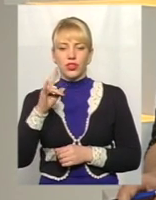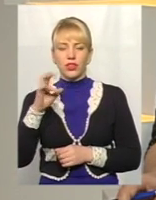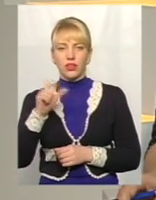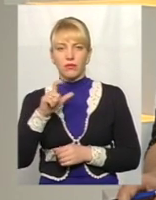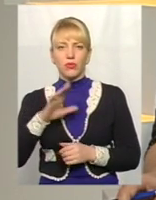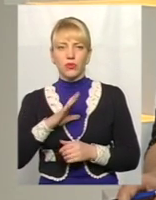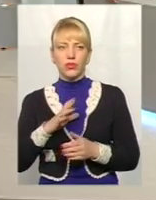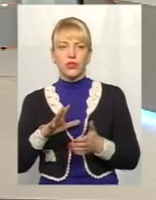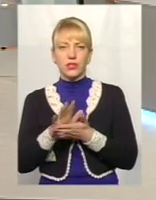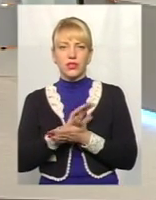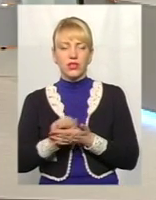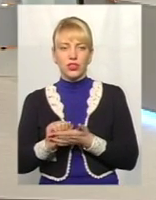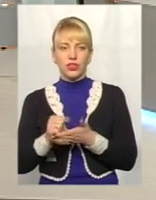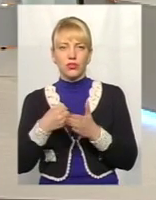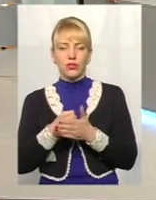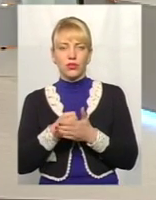знищено